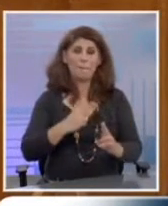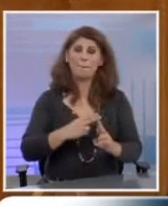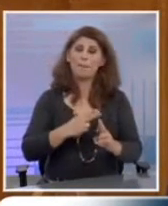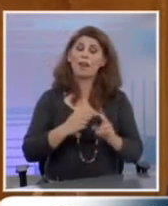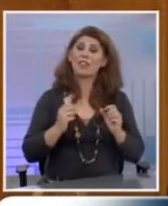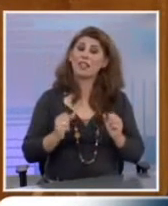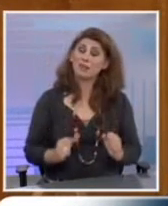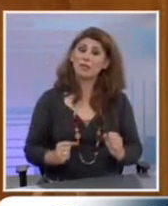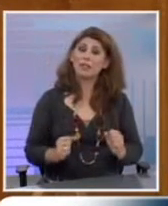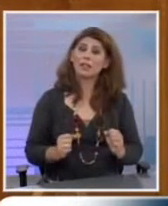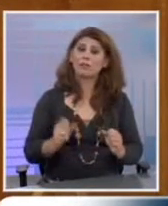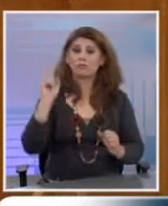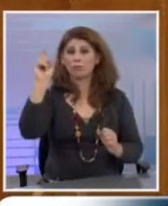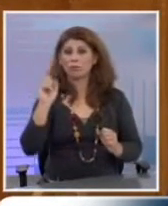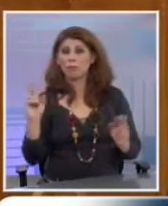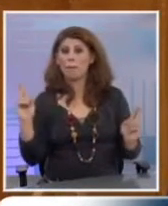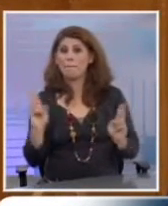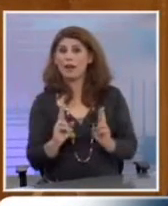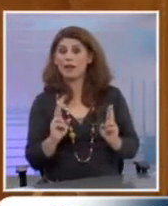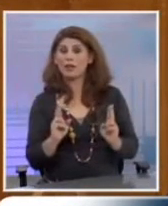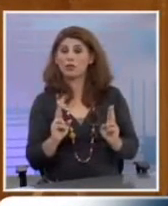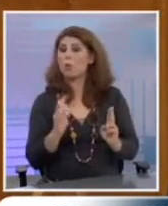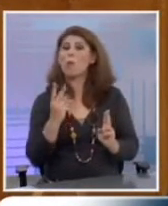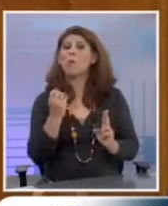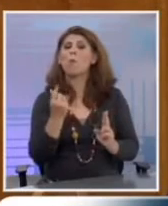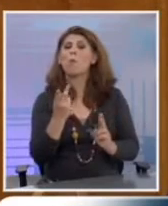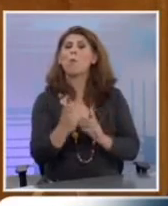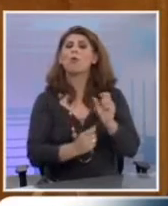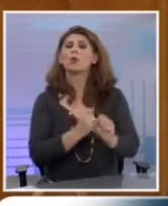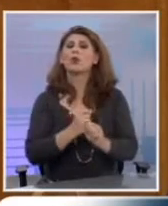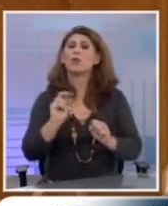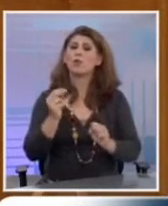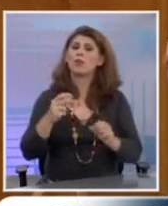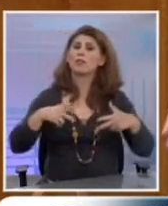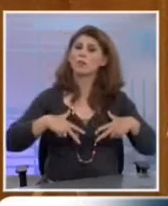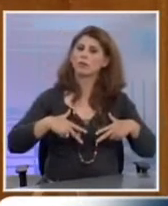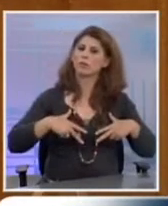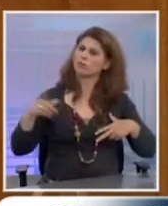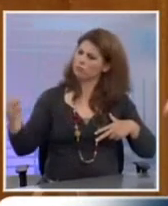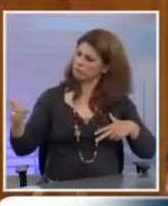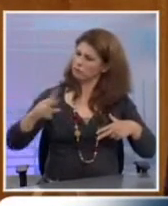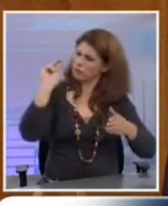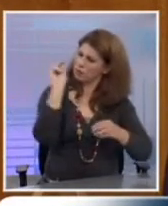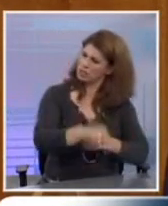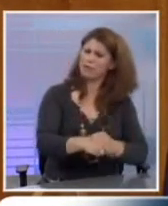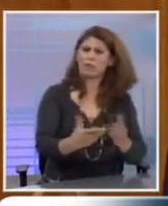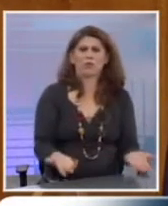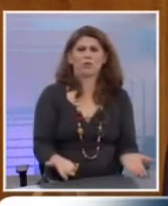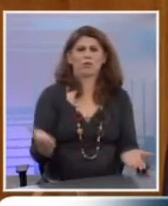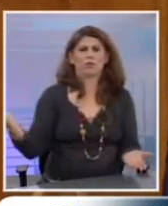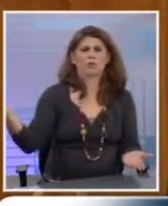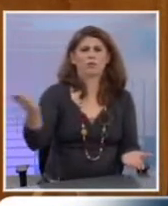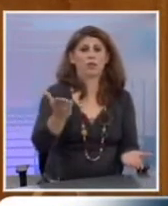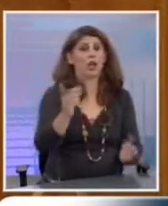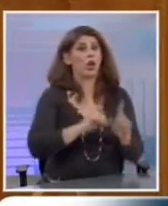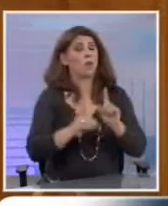θεσμική, για πιθανούς περιορισμούς θητειών βουλευτών, υπουργών, να συνηγορήσουν και να ψηφίσουν και μάλιστα όσοι